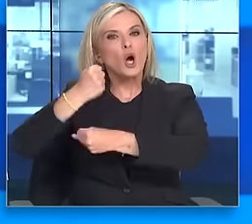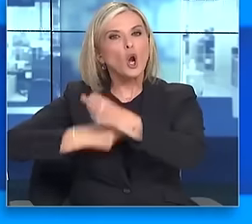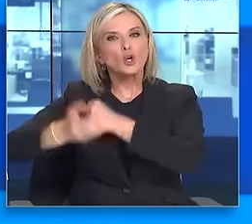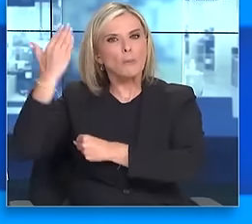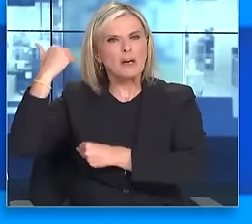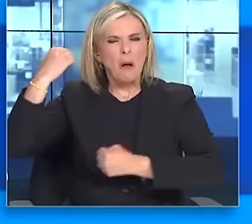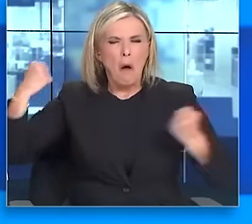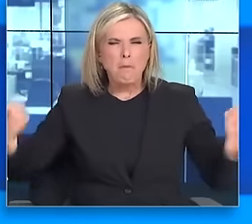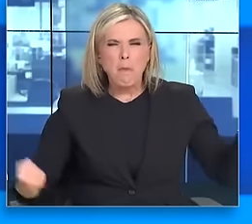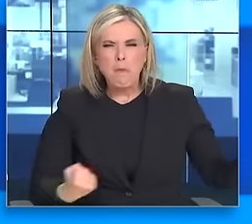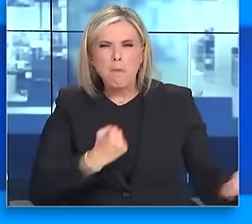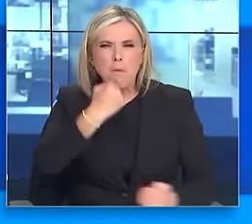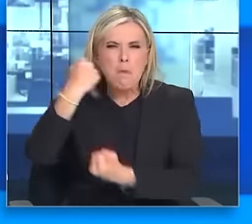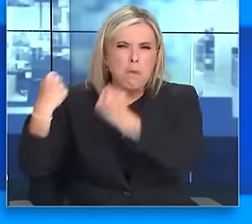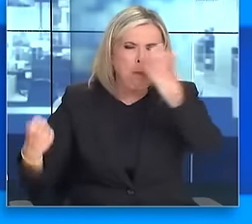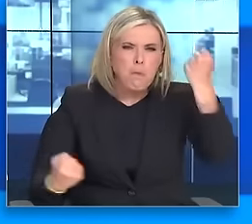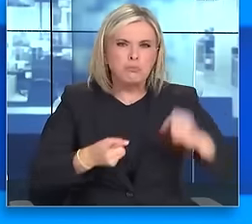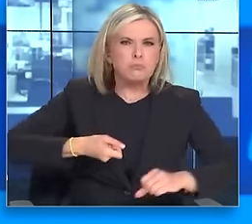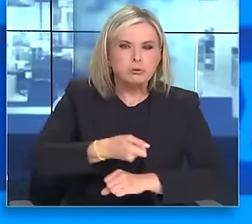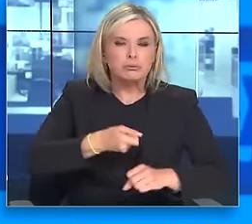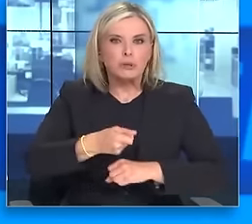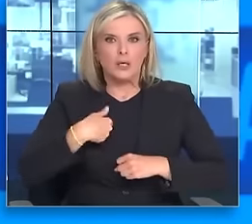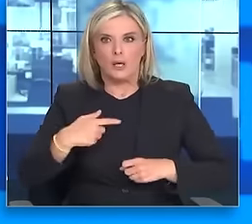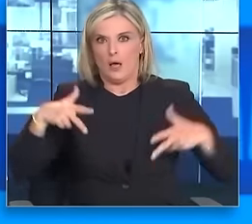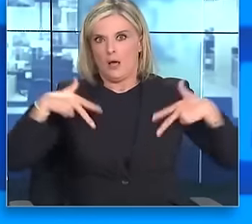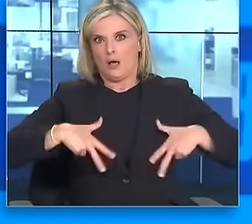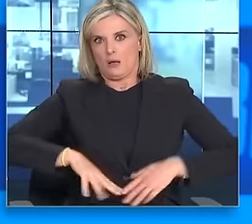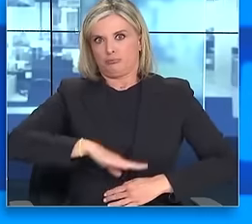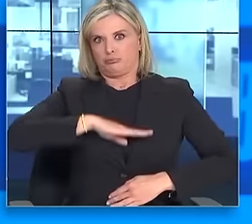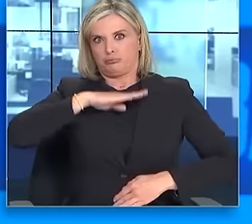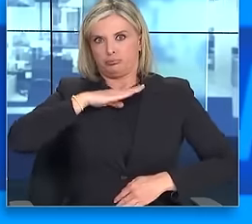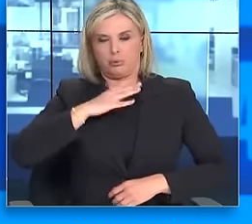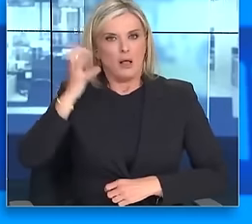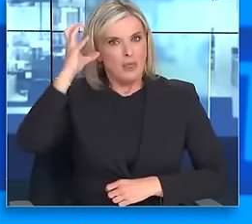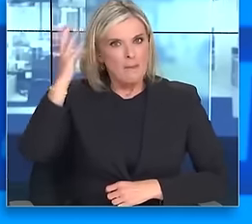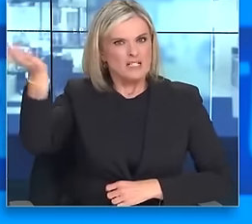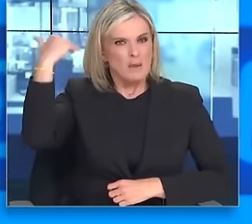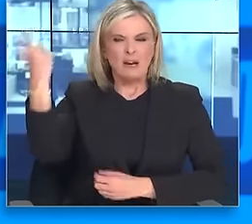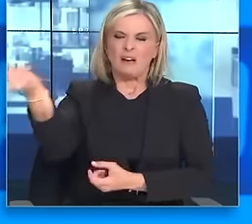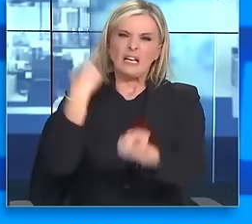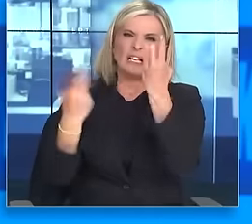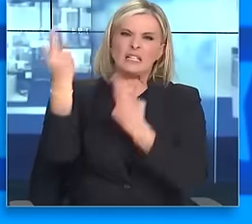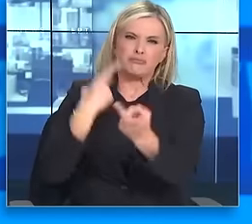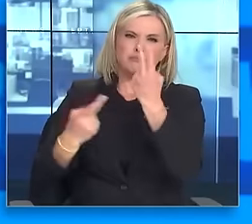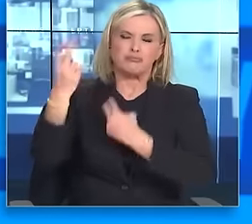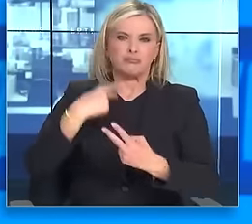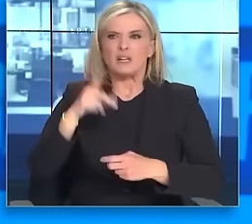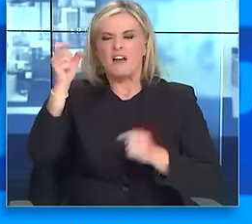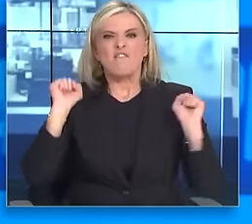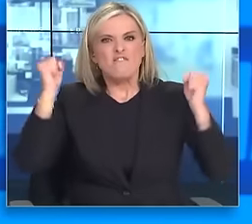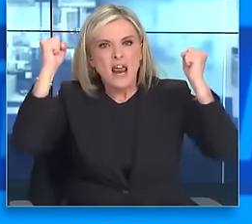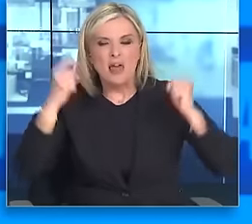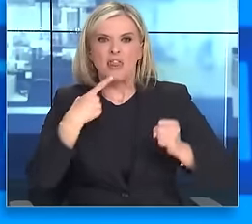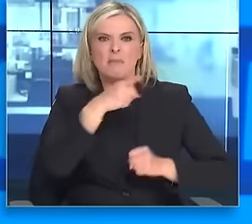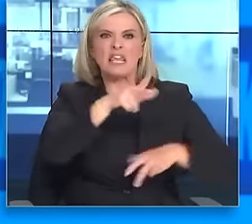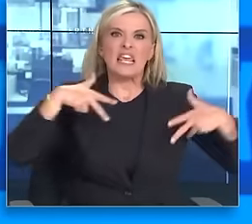γήπεδων. Κάποια στιγμή αναγκαστήκαμε να πάρουμε πολύ δραστικές αποφάσεις. Θυμάστε την κριτική που μας ασκήθηκε και από φιλάθλους, γιατί κλείσαμε τα γήπεδα. Μέχρι